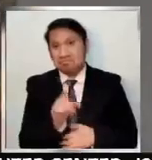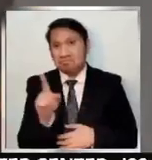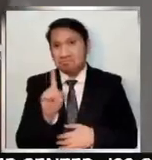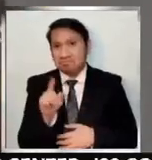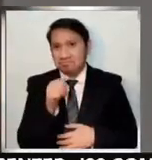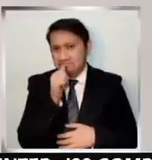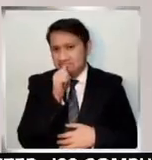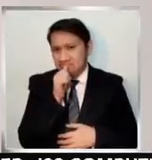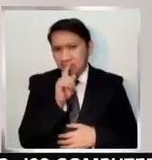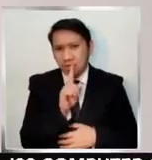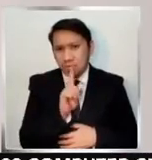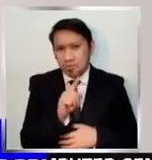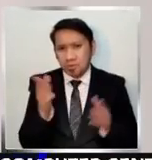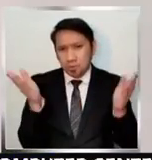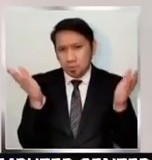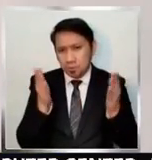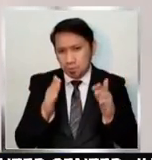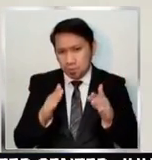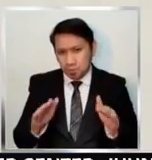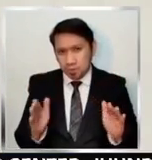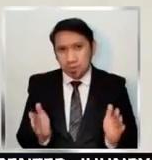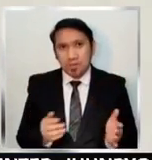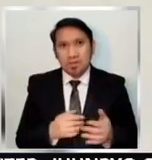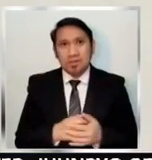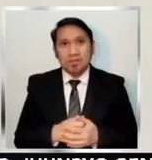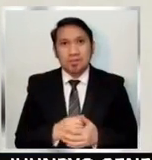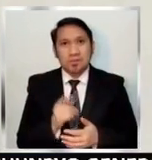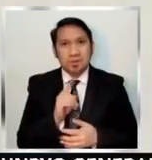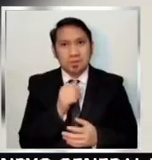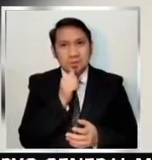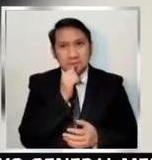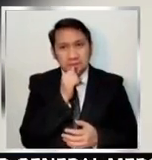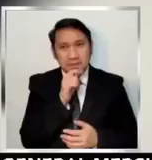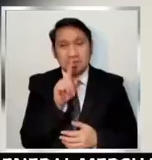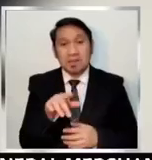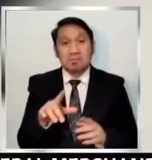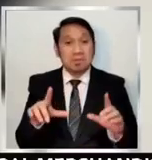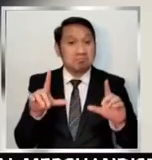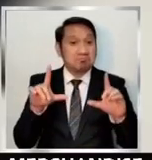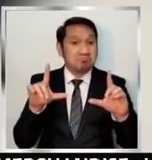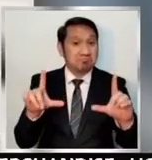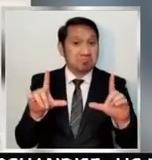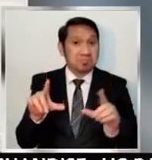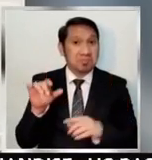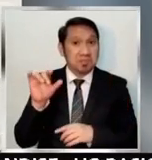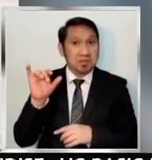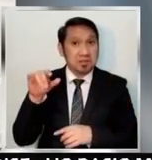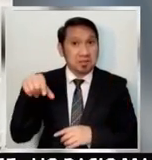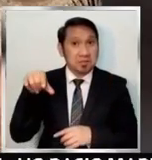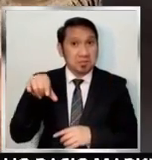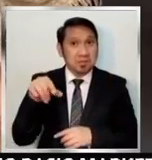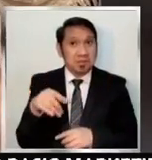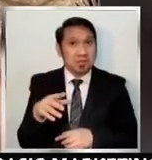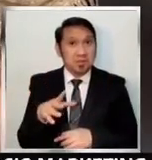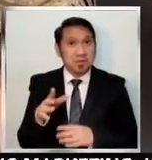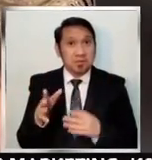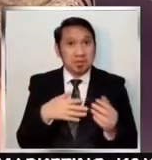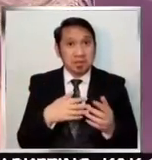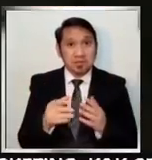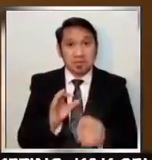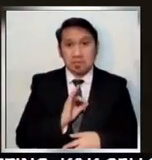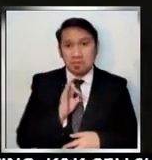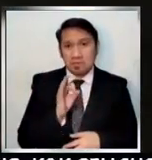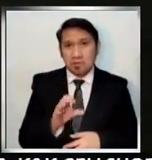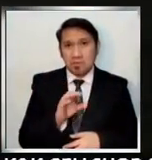sa maliit na bewang na center of attraction. Sa kanyang Instagram photos, mapakasual ang suot, formal wear, or kahit na